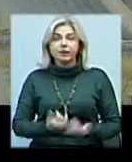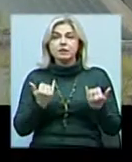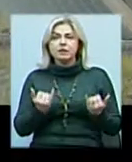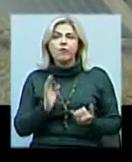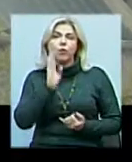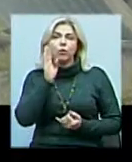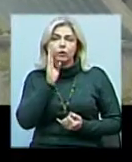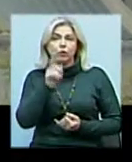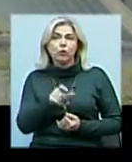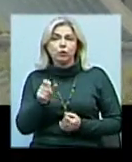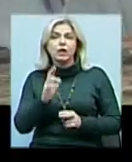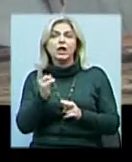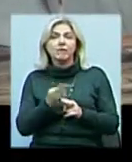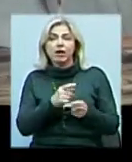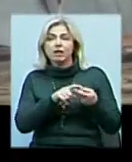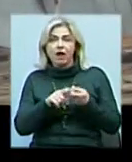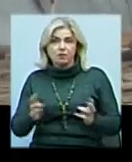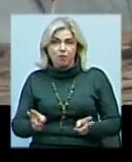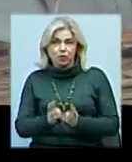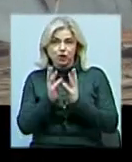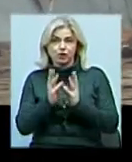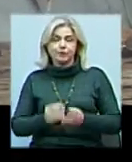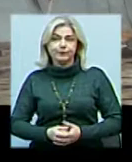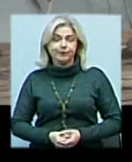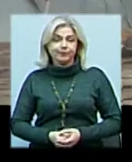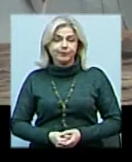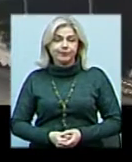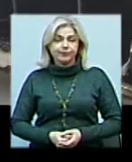відранку парафіяни ліквідують наслідки пожежі.